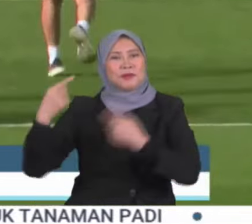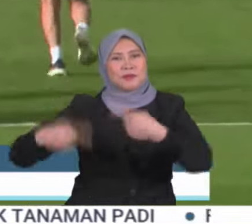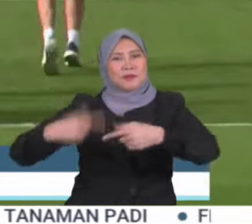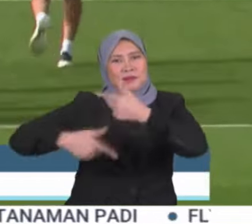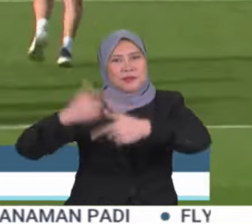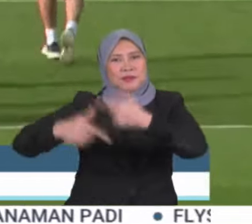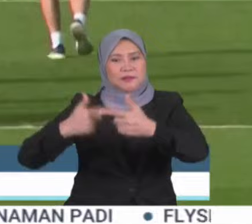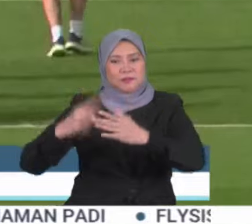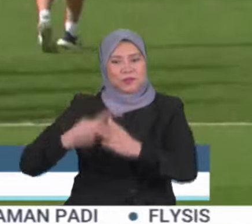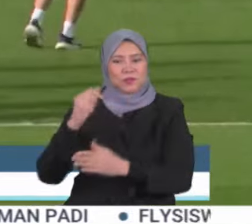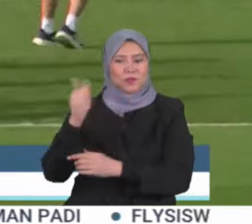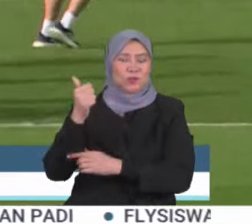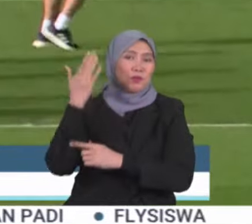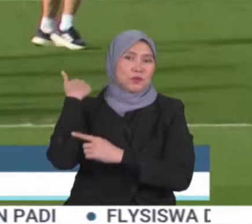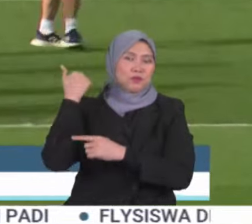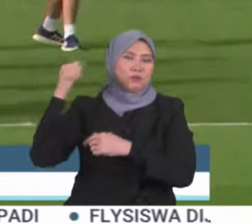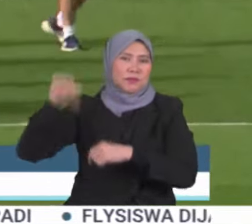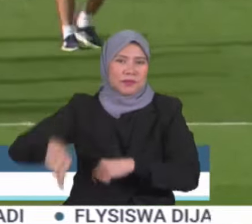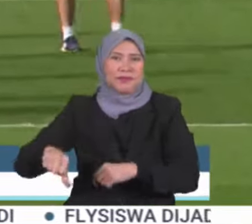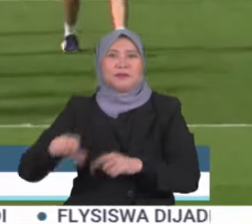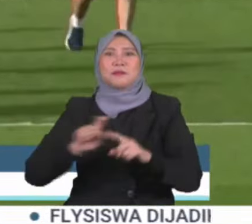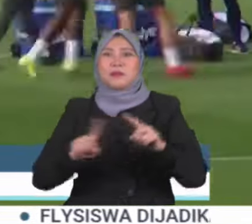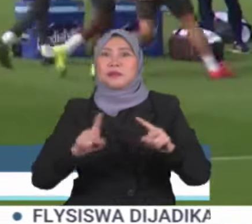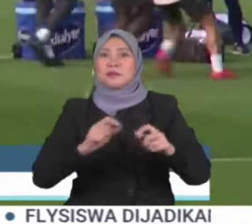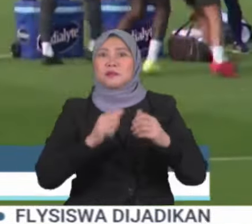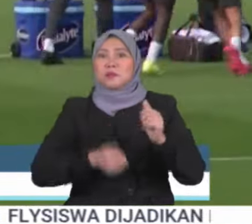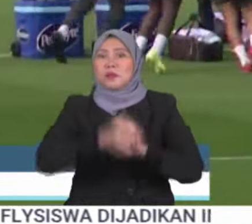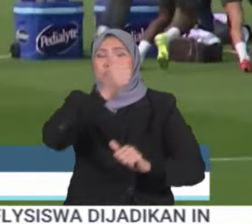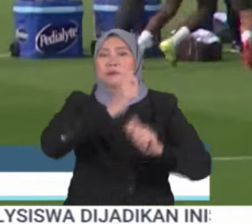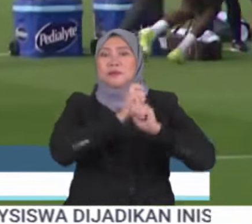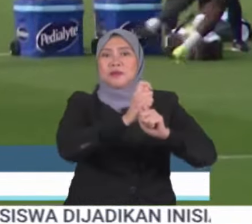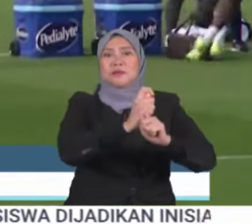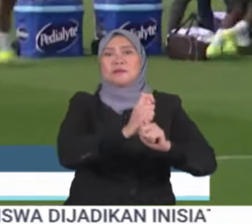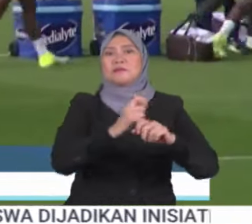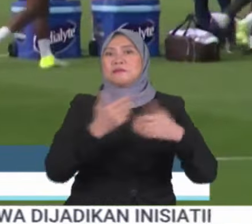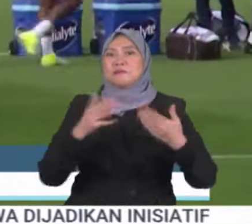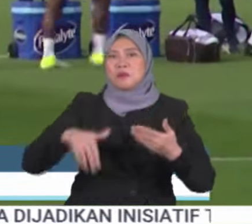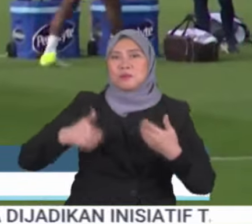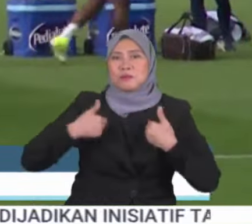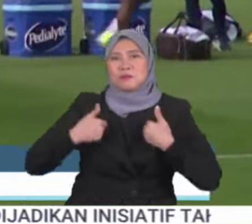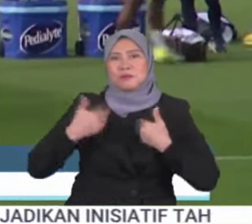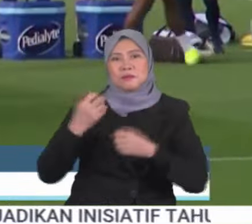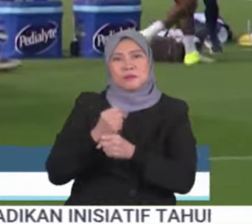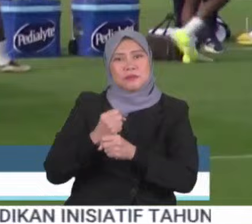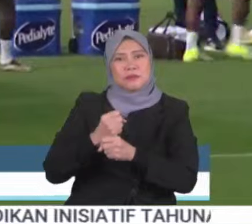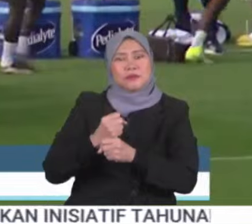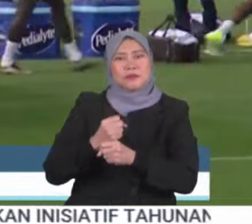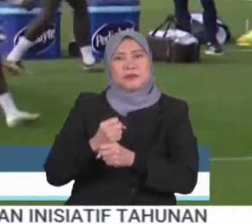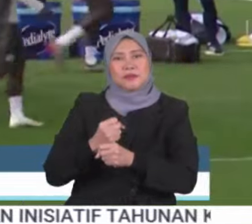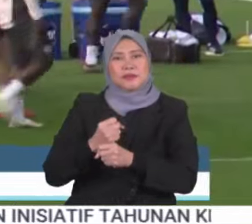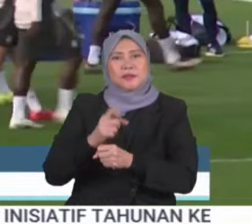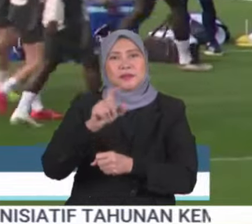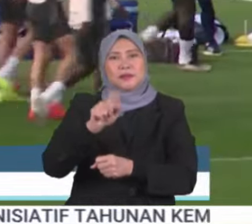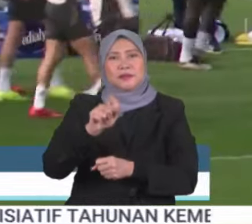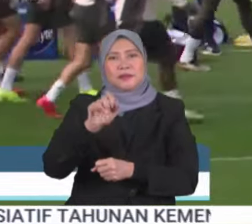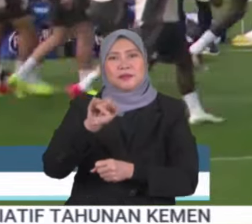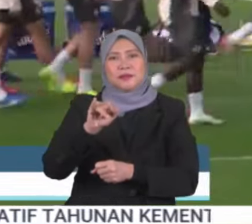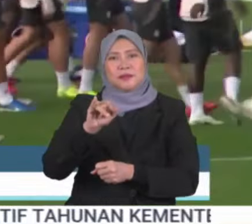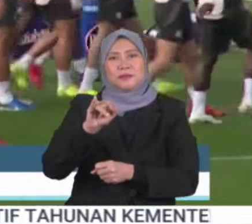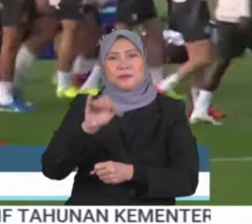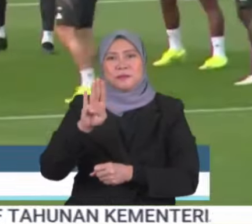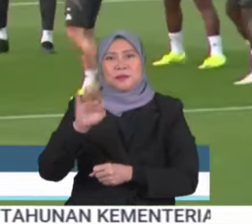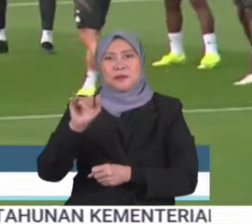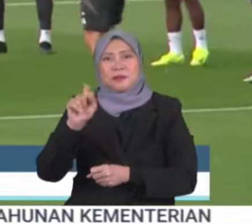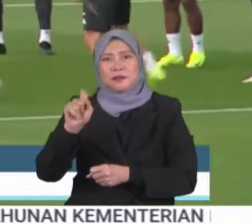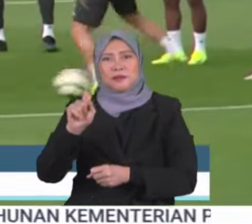Liga pada Oktober lalu. Juara bertahan itu juga masih belum dapat menggunakan tiga tonggak utama iaitu Thauber Coutinho,